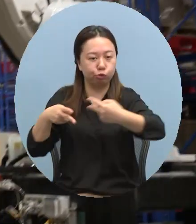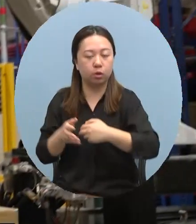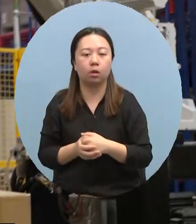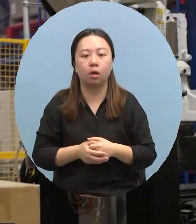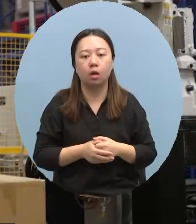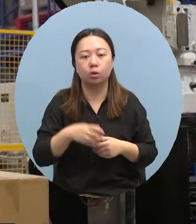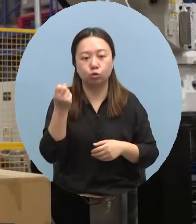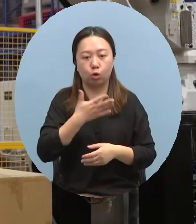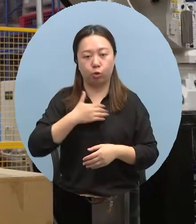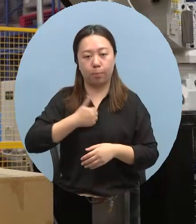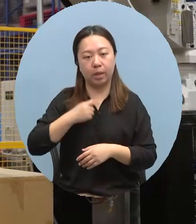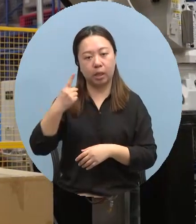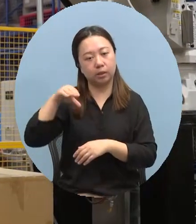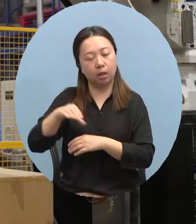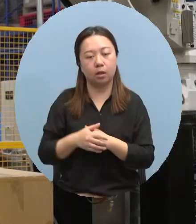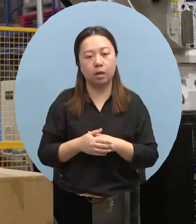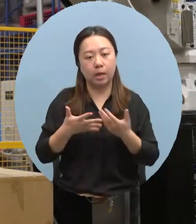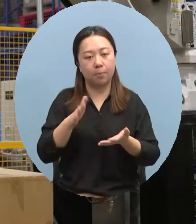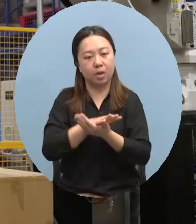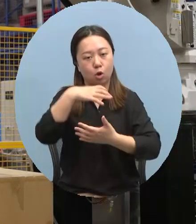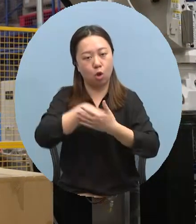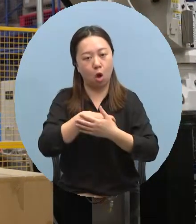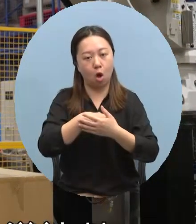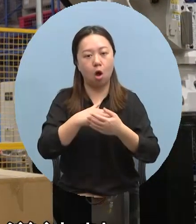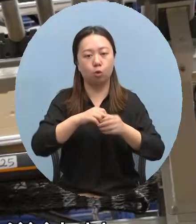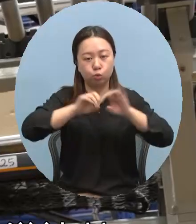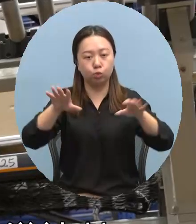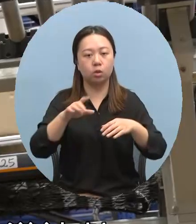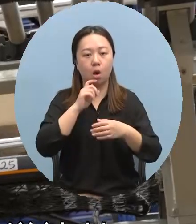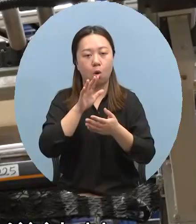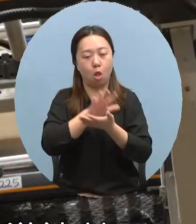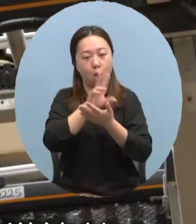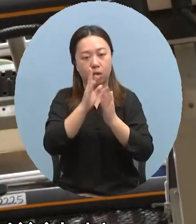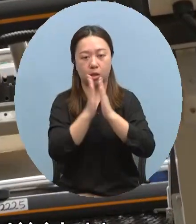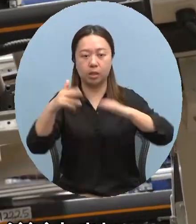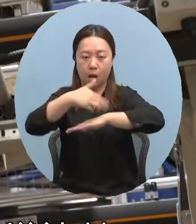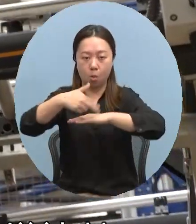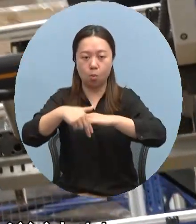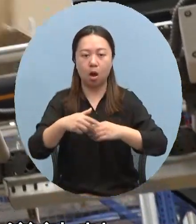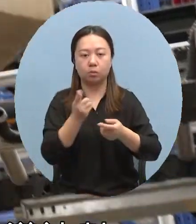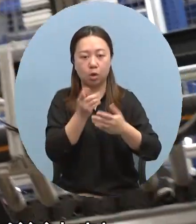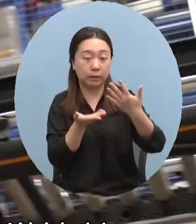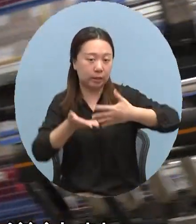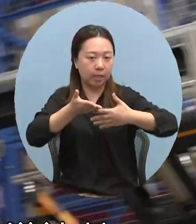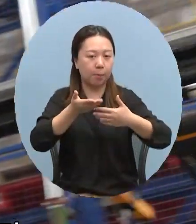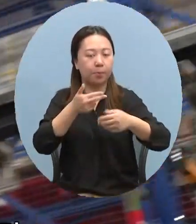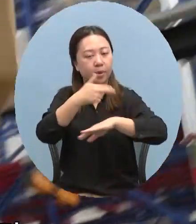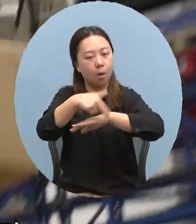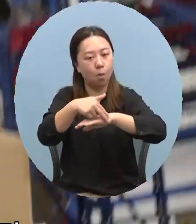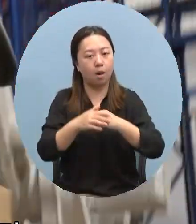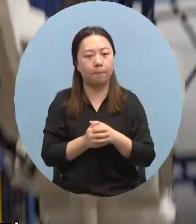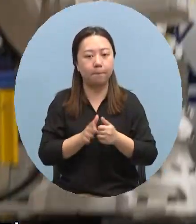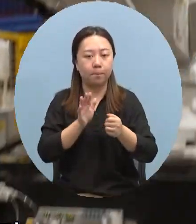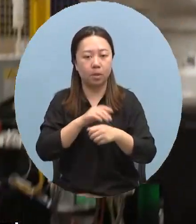出預留1億元，今年之內推出為期2年嘅製造及生產線升級支援先導計劃。政府